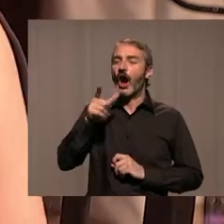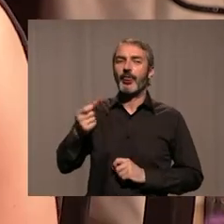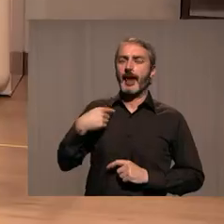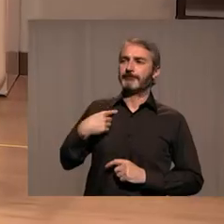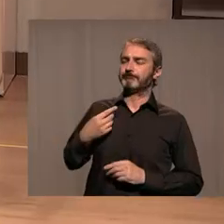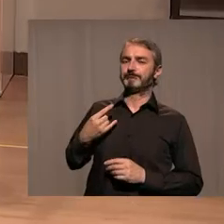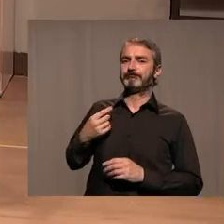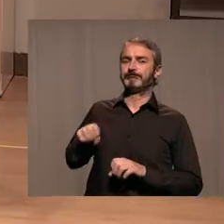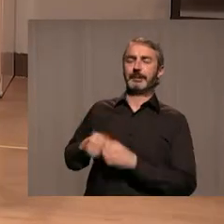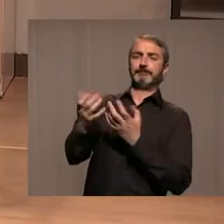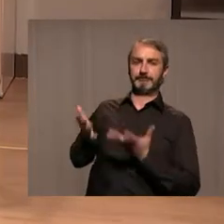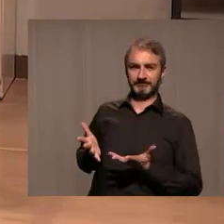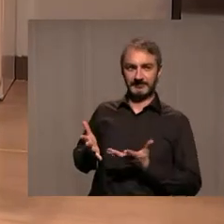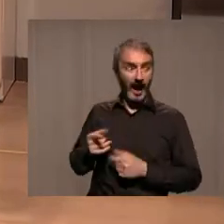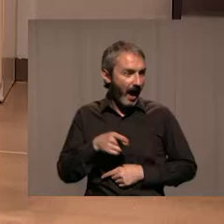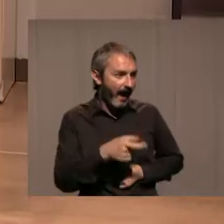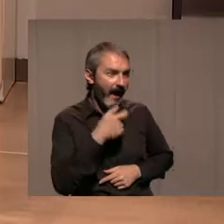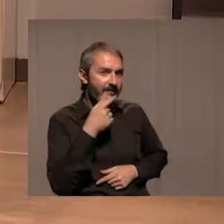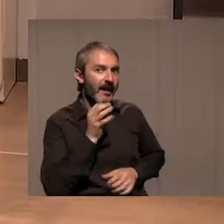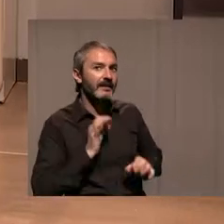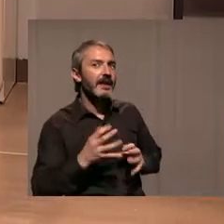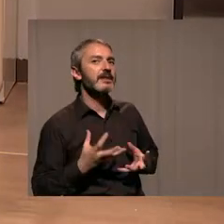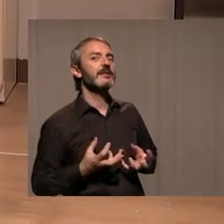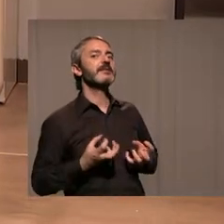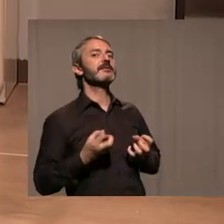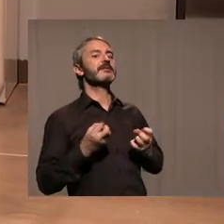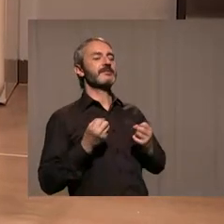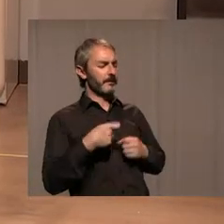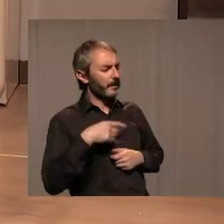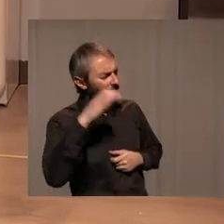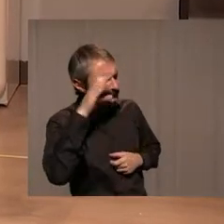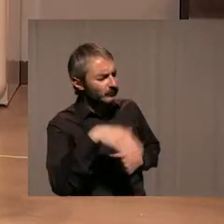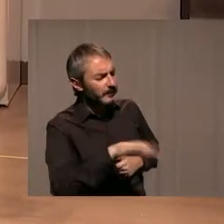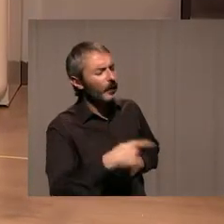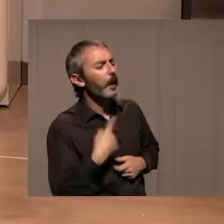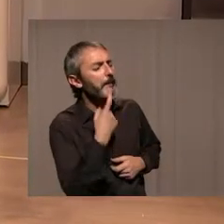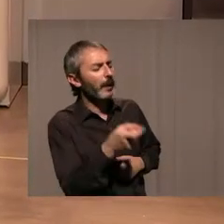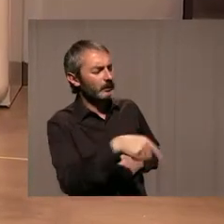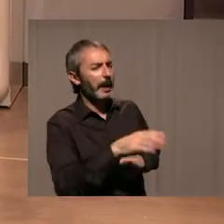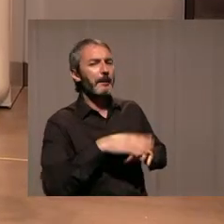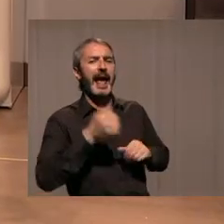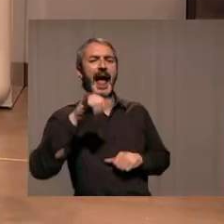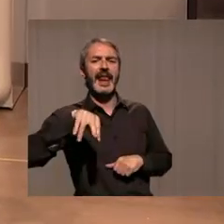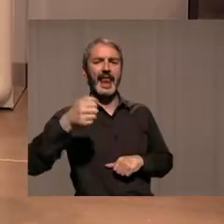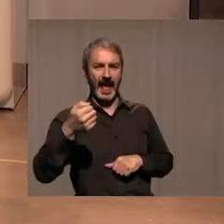ha fet teatre. Ah, que tira la referència aquí. Clar, clar, clar, clar. Val, escolta'm, a veure, jo tinc una pregunta aquí per l'Aina. Aina,